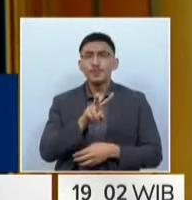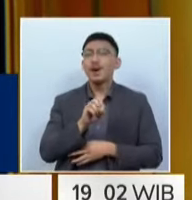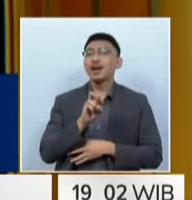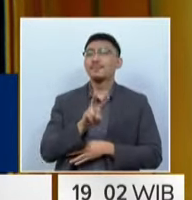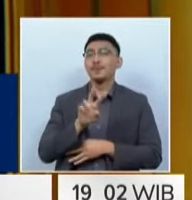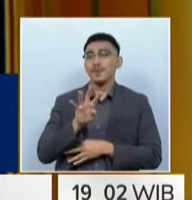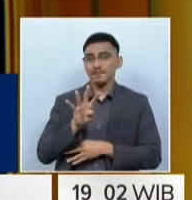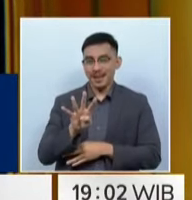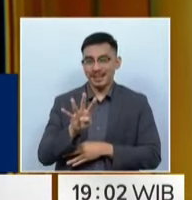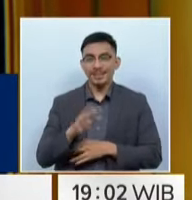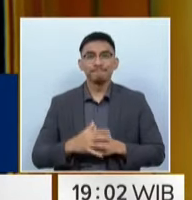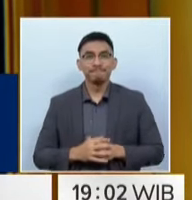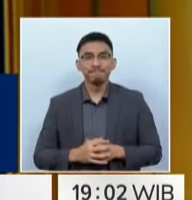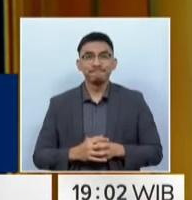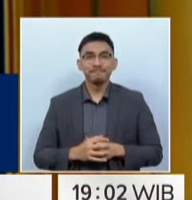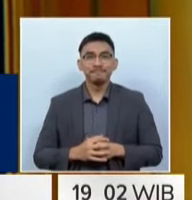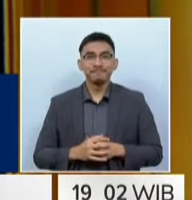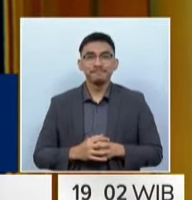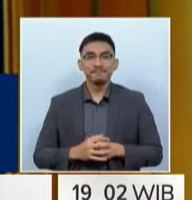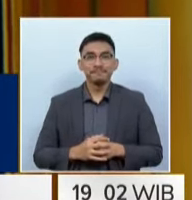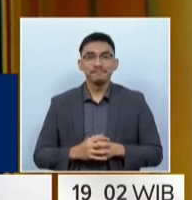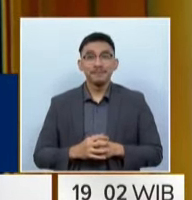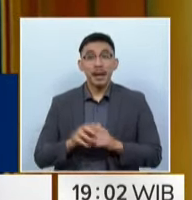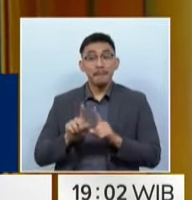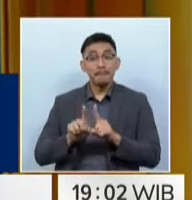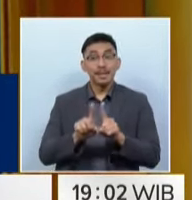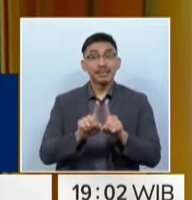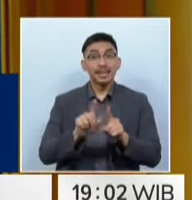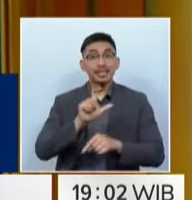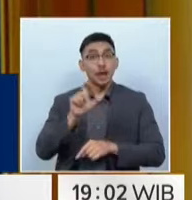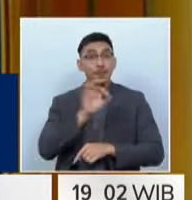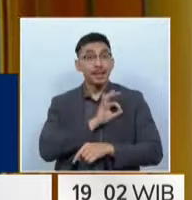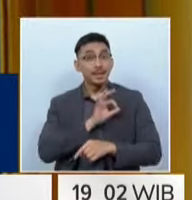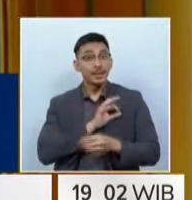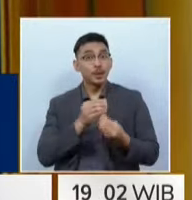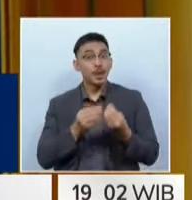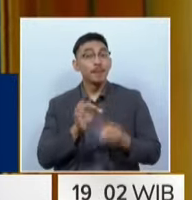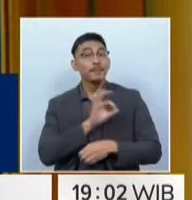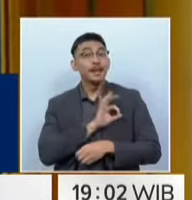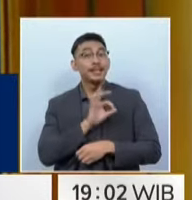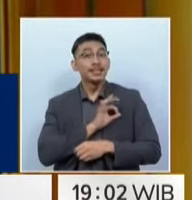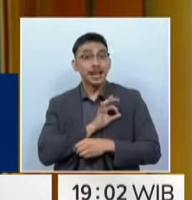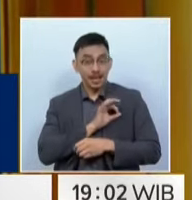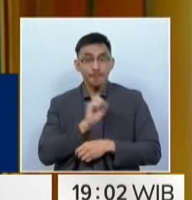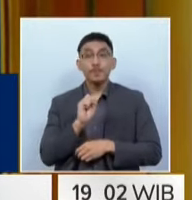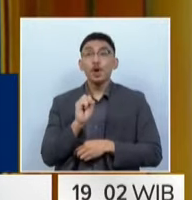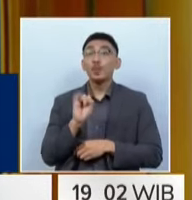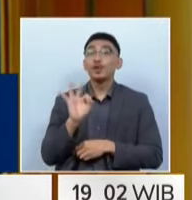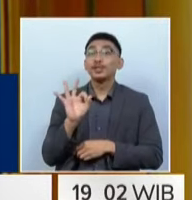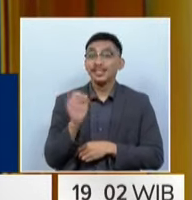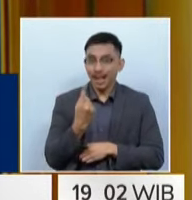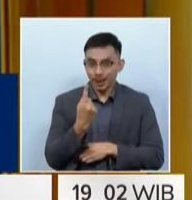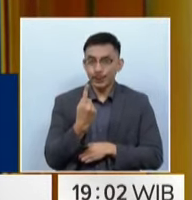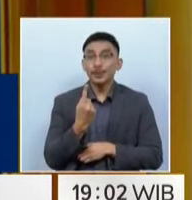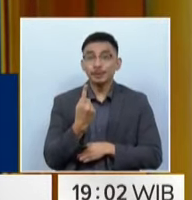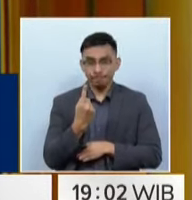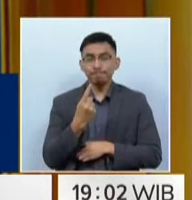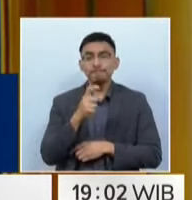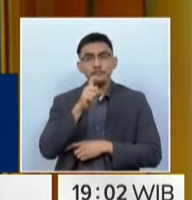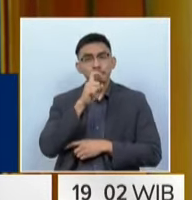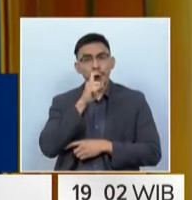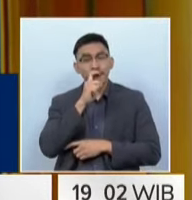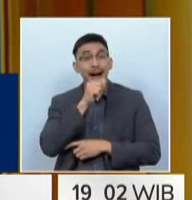2024 inilah Pasangan calon presiden dan calon wakil presiden nomor urut 1 Bapak H